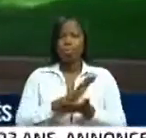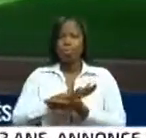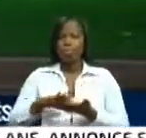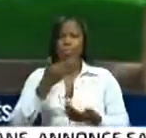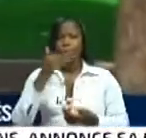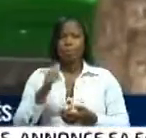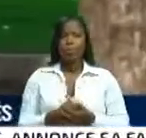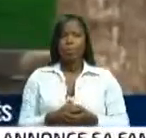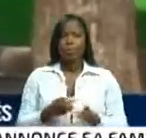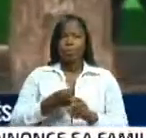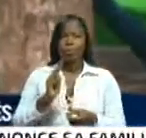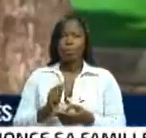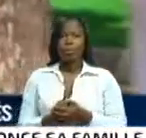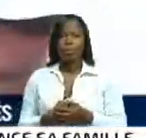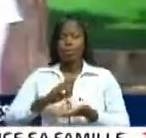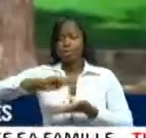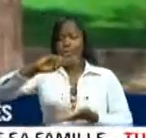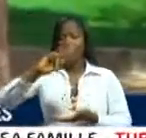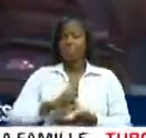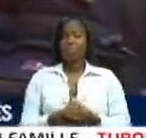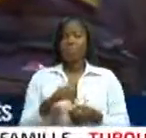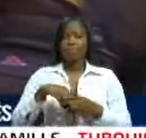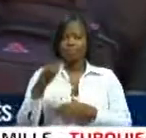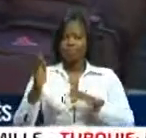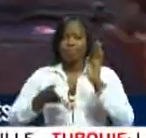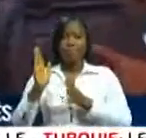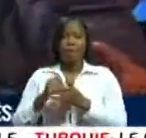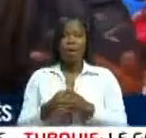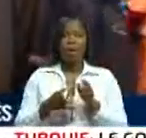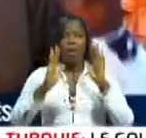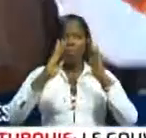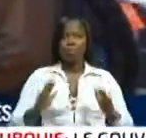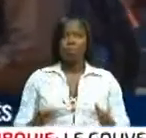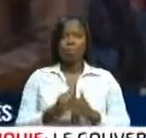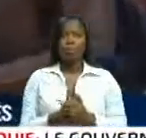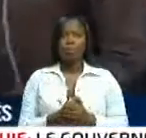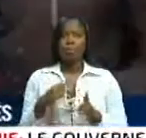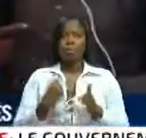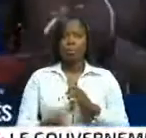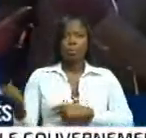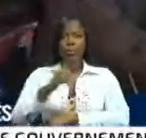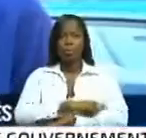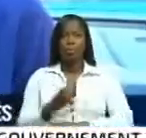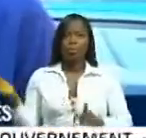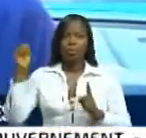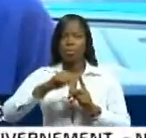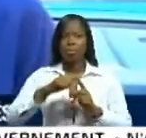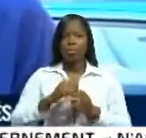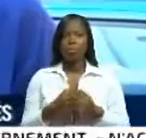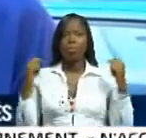d'équité le campus de manière indique d'autres étudiants demandent qu'on ait encore de quelques jours jusqu'à la tabaski